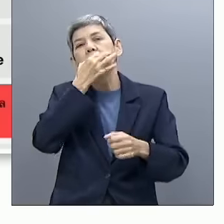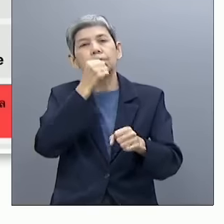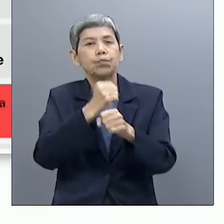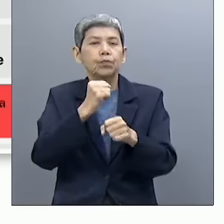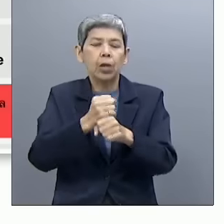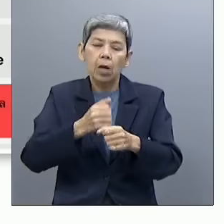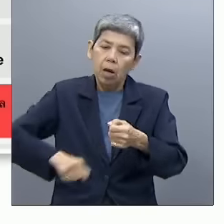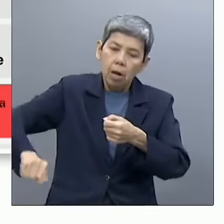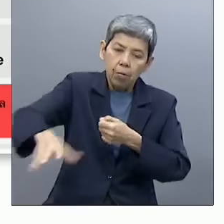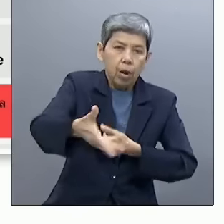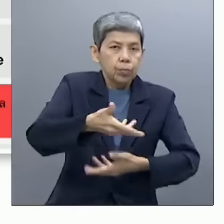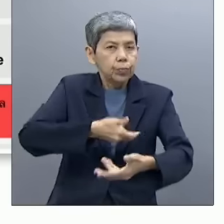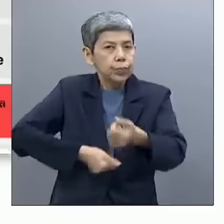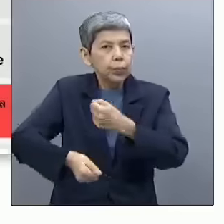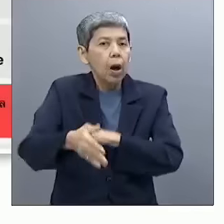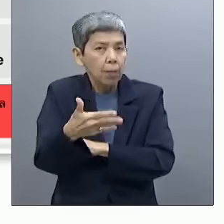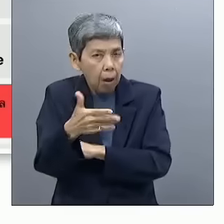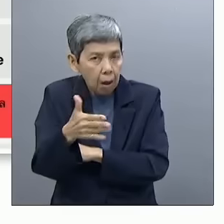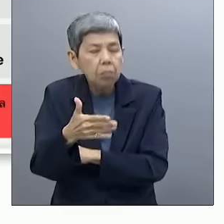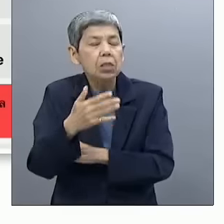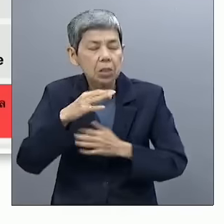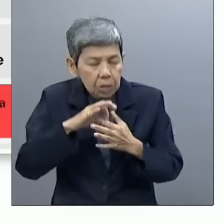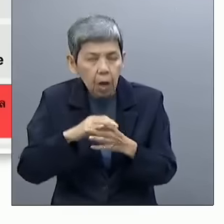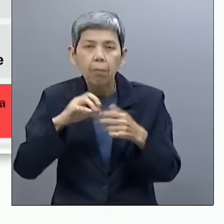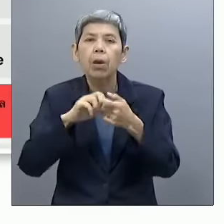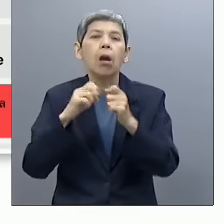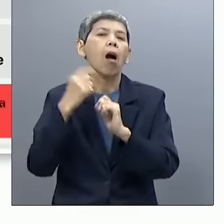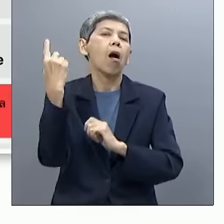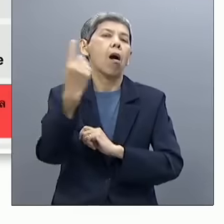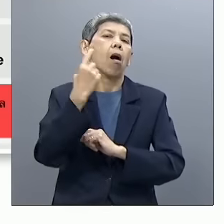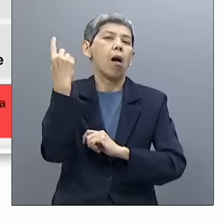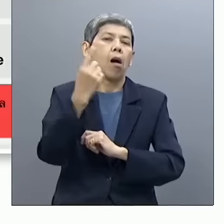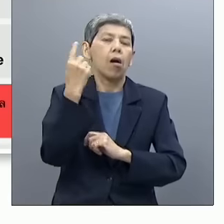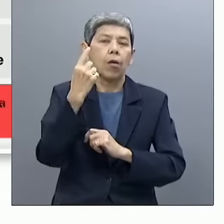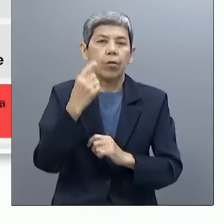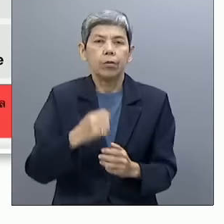จับสัตว์ทะเลและไปจนถึงเรื่องของการท่องเที่ยวด้วยเช่นเดียวกันค่ะ